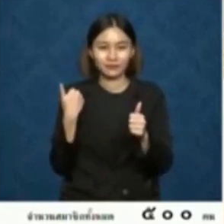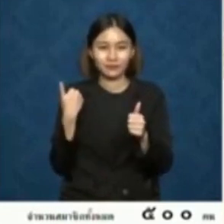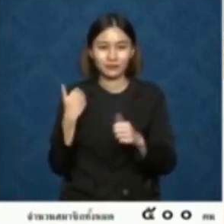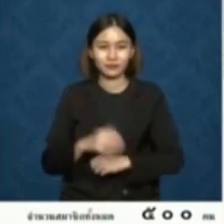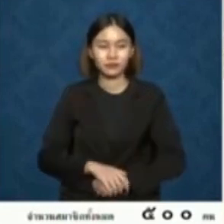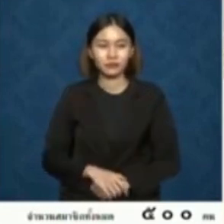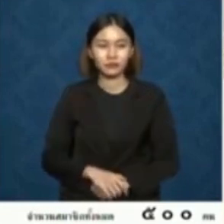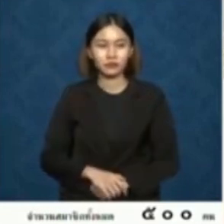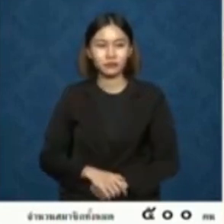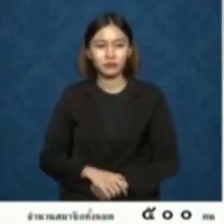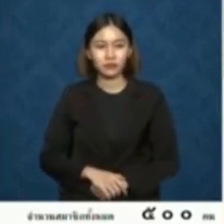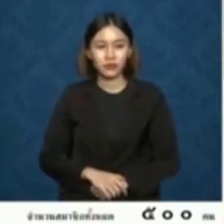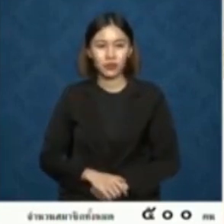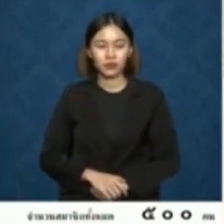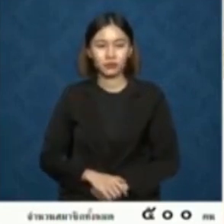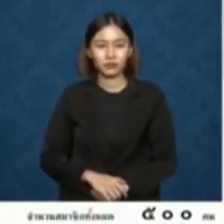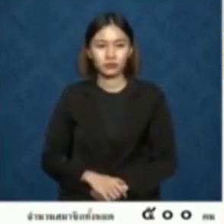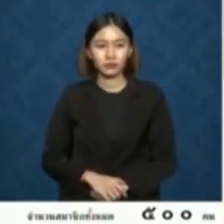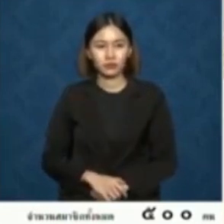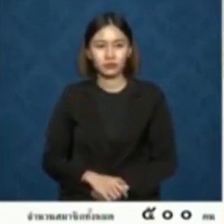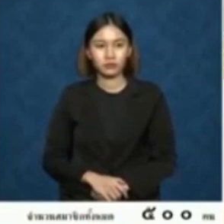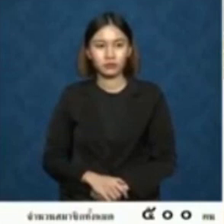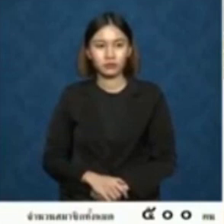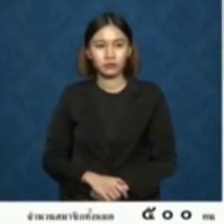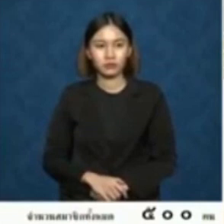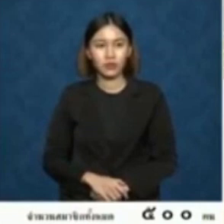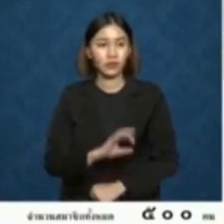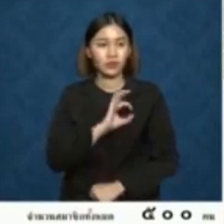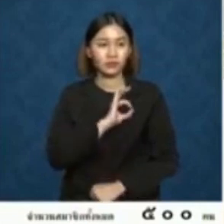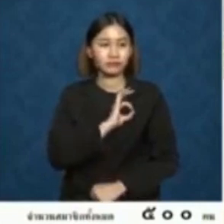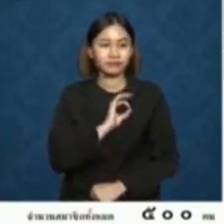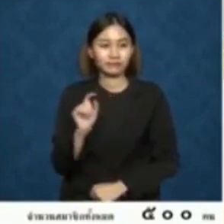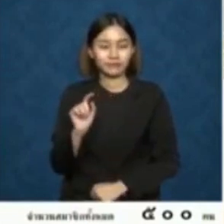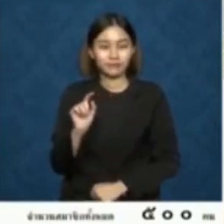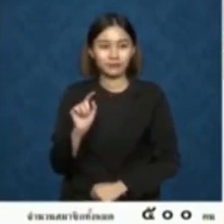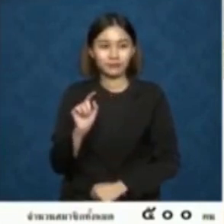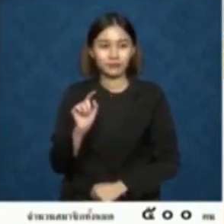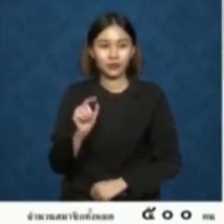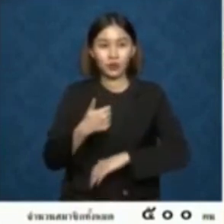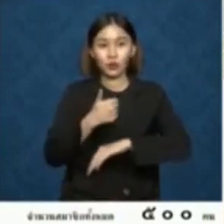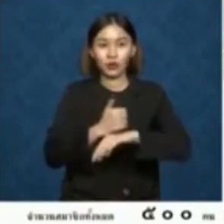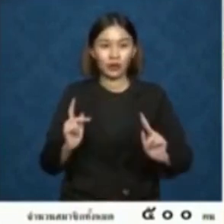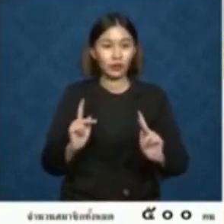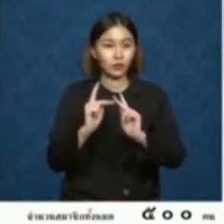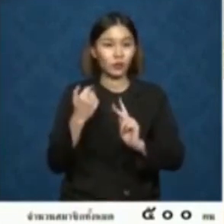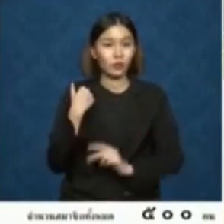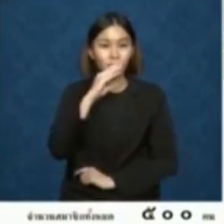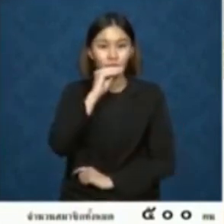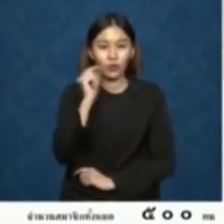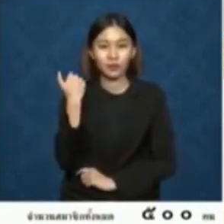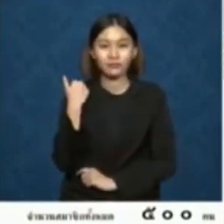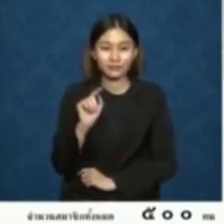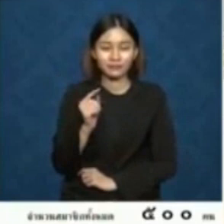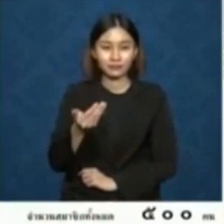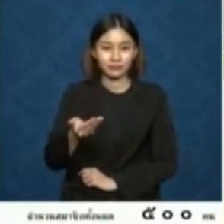ก็ท่านสมาชิกครับท่านรัฐมนตรีจะพูดเลยไหมครับ